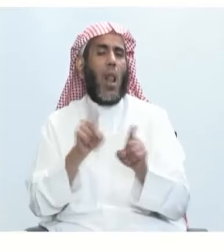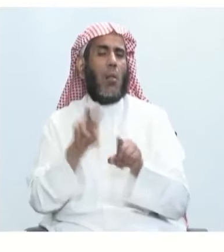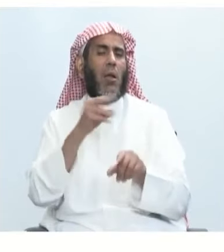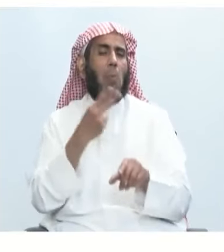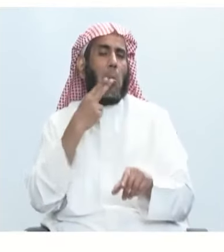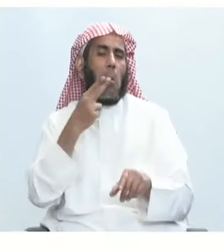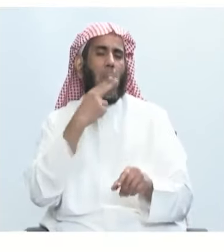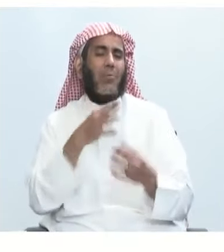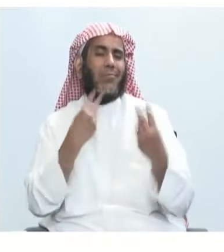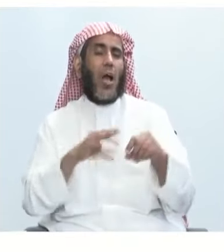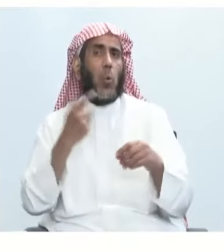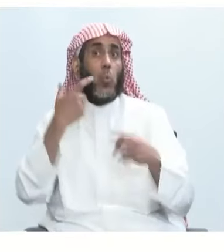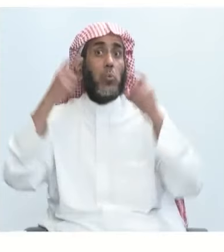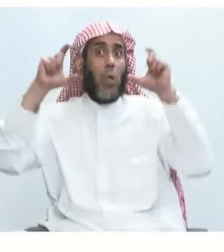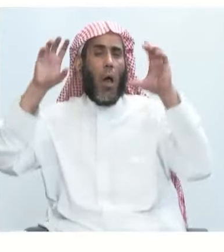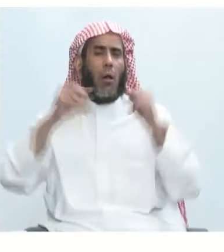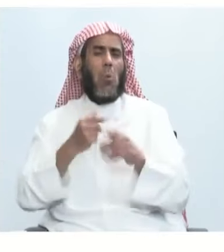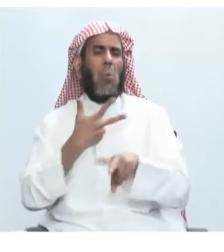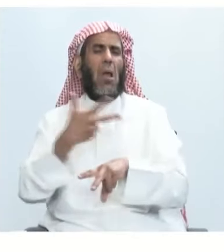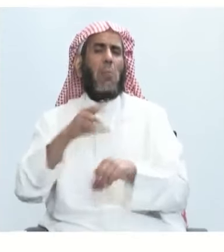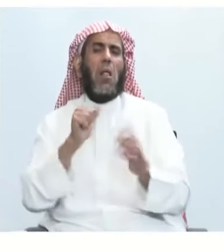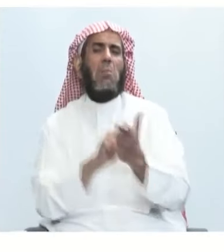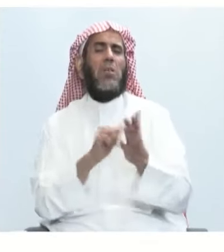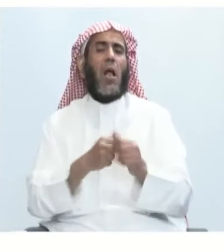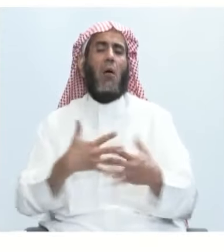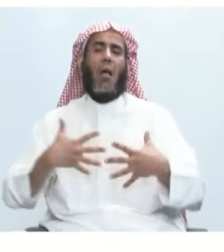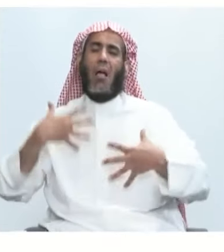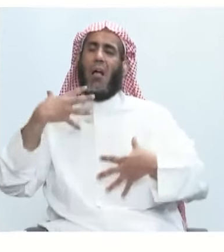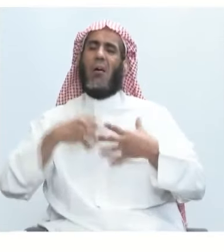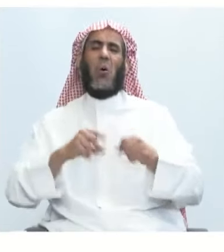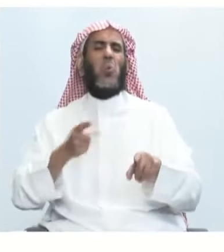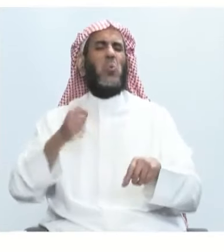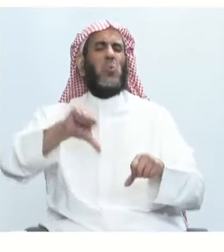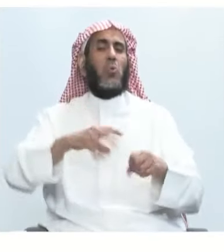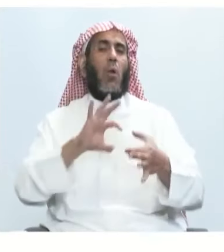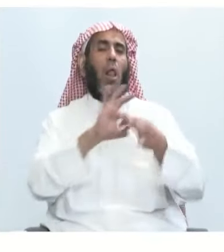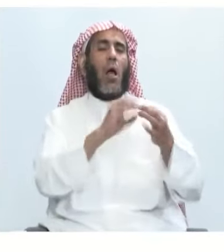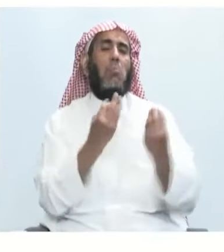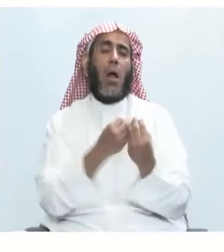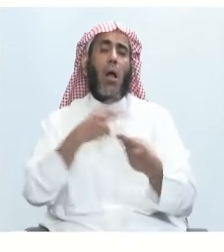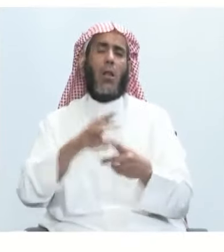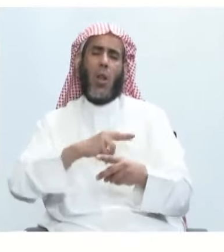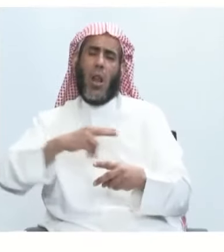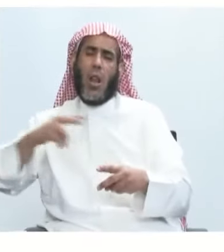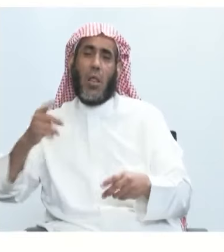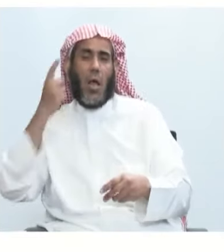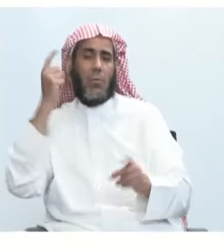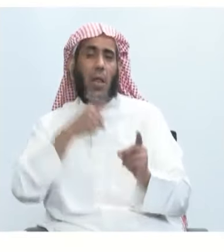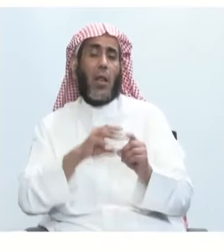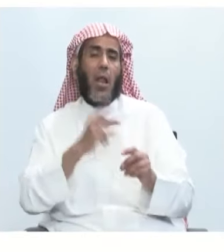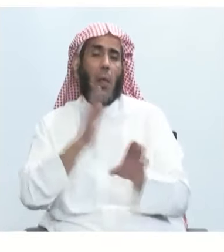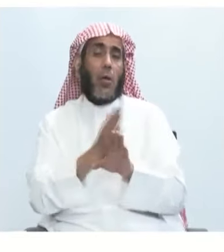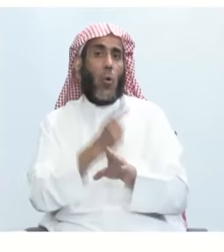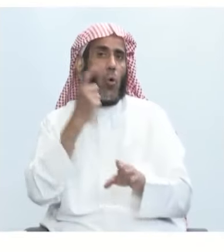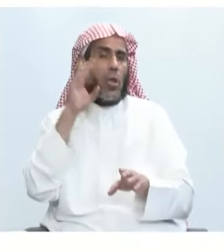كالتدخين مثلا او السهر او الغياب عن المنزل او الياس او سوء العلاقه بالاخرين الى اخره من الموضوعات اذا علمت ان نمطه